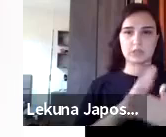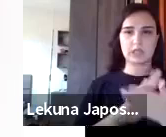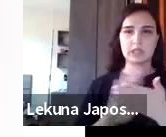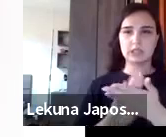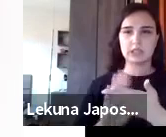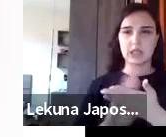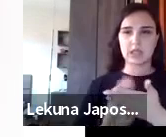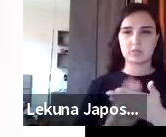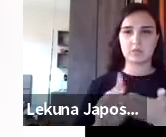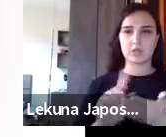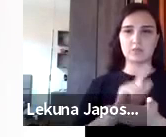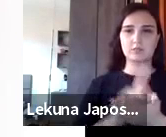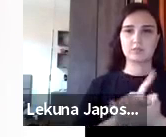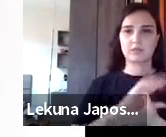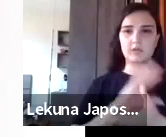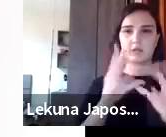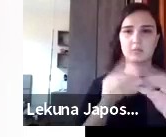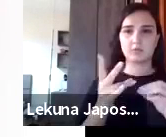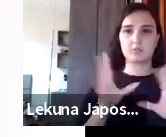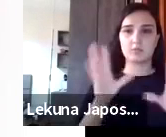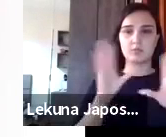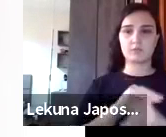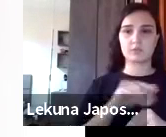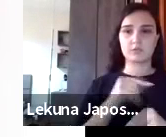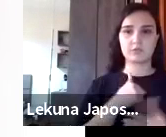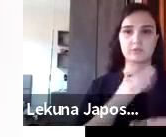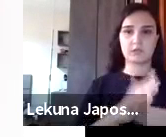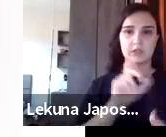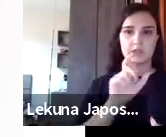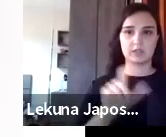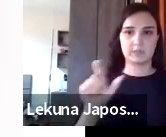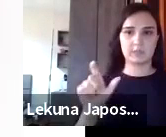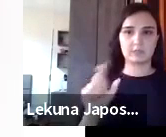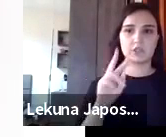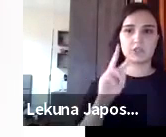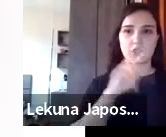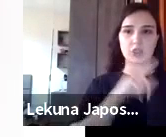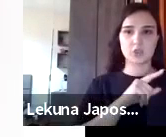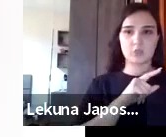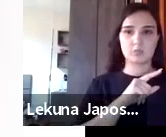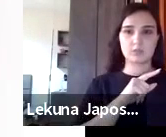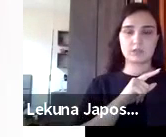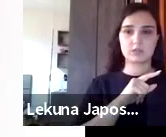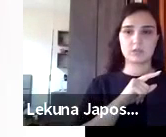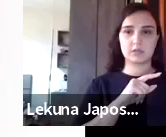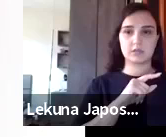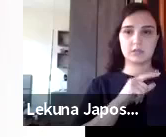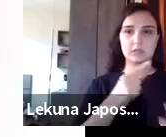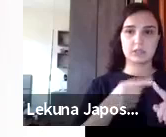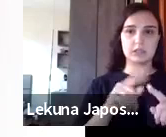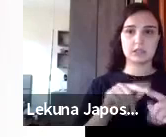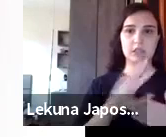გაწკრიალებული, აუცილებლად ყველაფერი უნდა მოვასწროთ. ჩვენ ვართ ადამიანები. შეცდომის დაშვება, ეს არ არის შეცდომა, აი ვერ